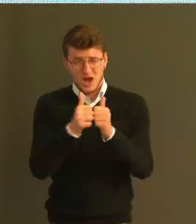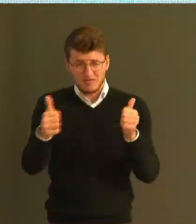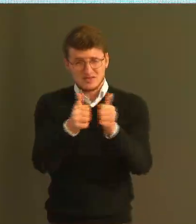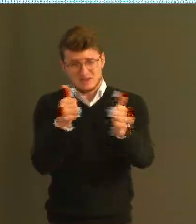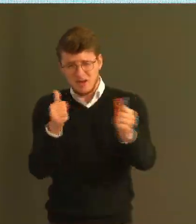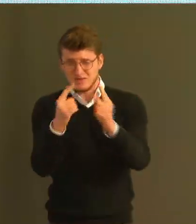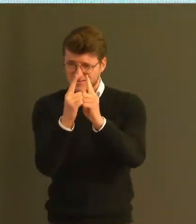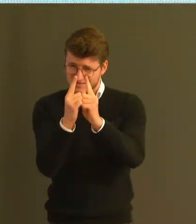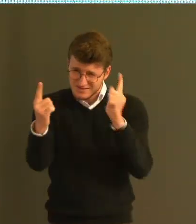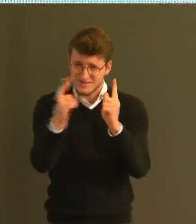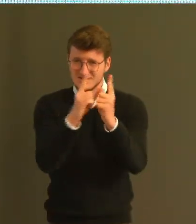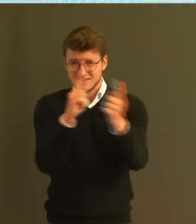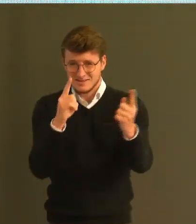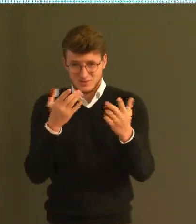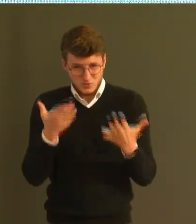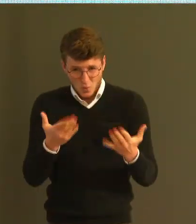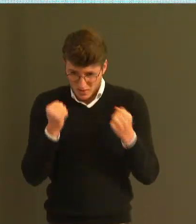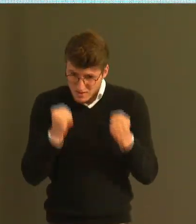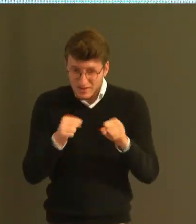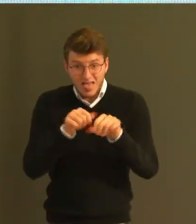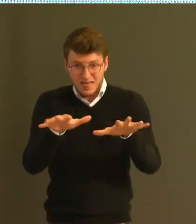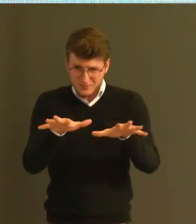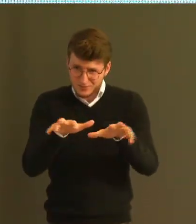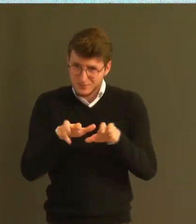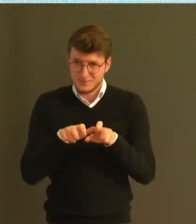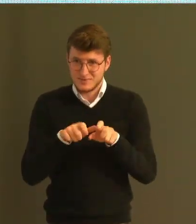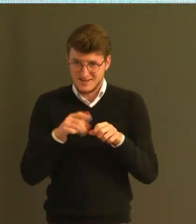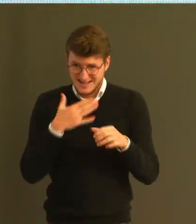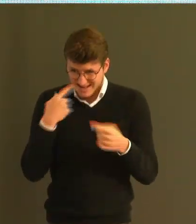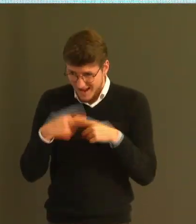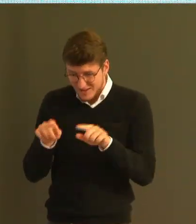édifices verts autre motif